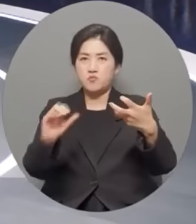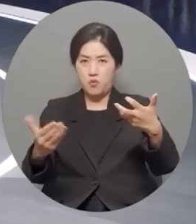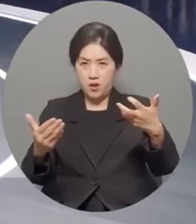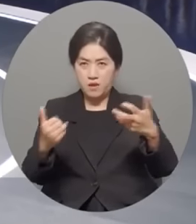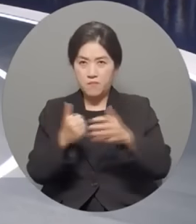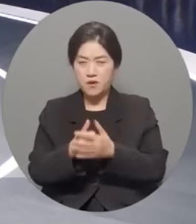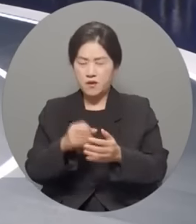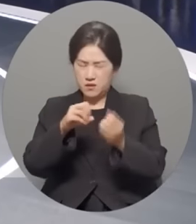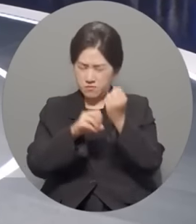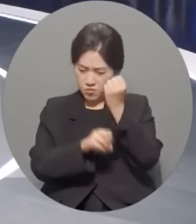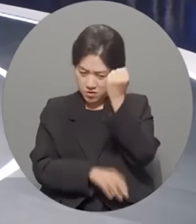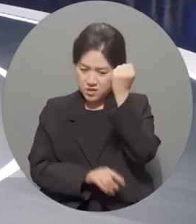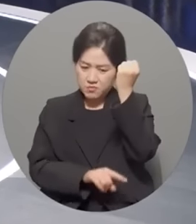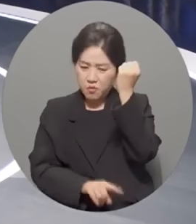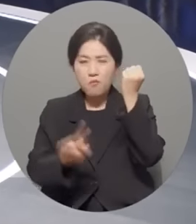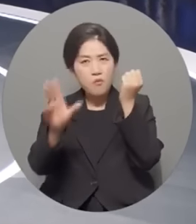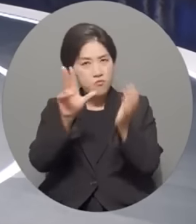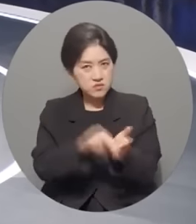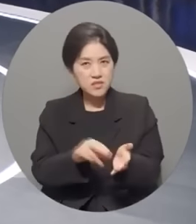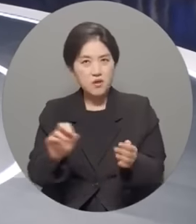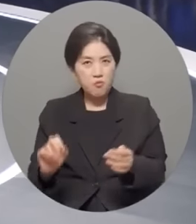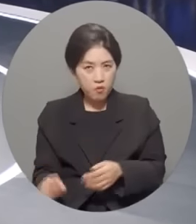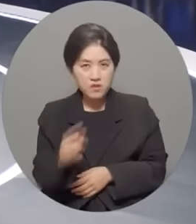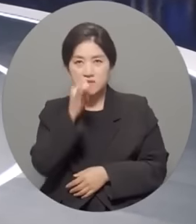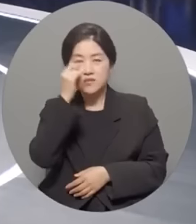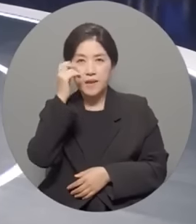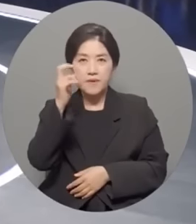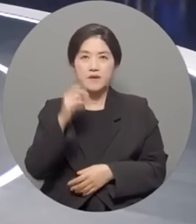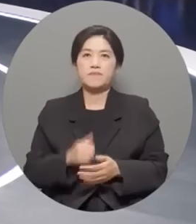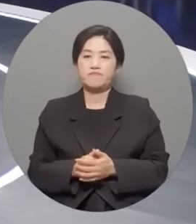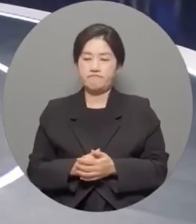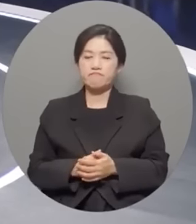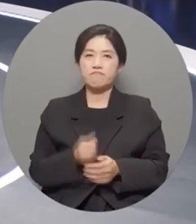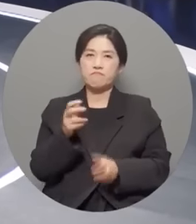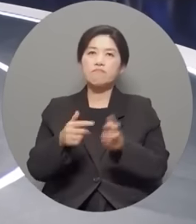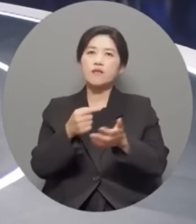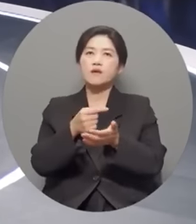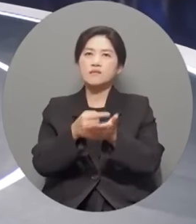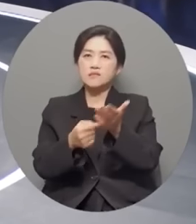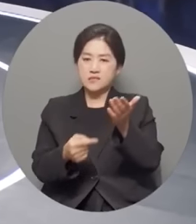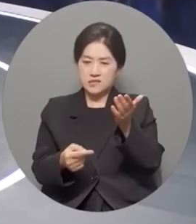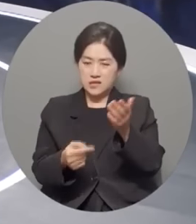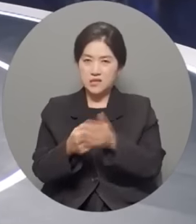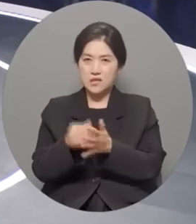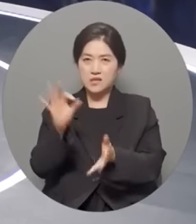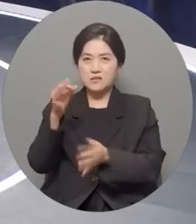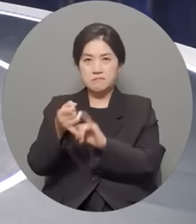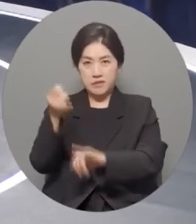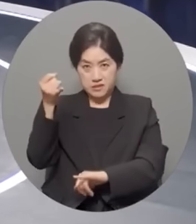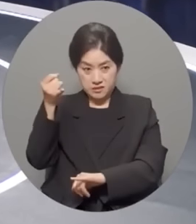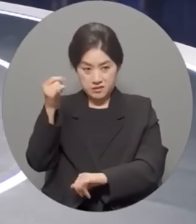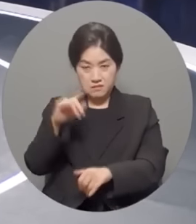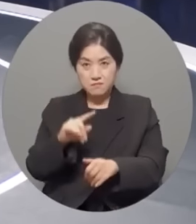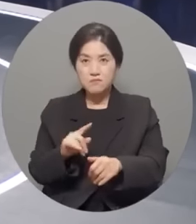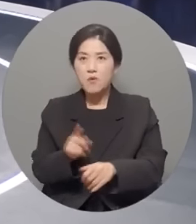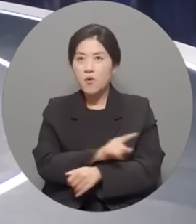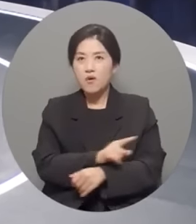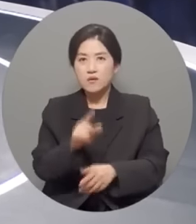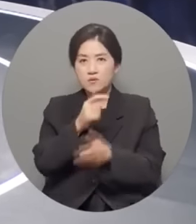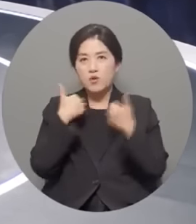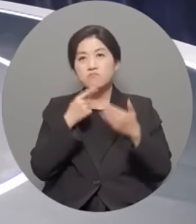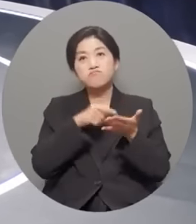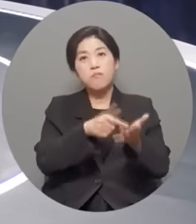근본적인 원인이 있다고 볼 수 있을 것 같거든요 예 지금 산업 제나 임금 채불 등을 당하면 말씀하신 대로 당국에 신고할